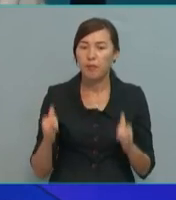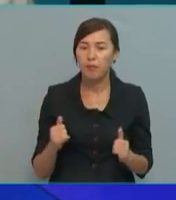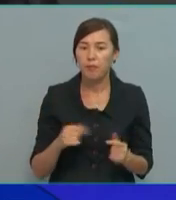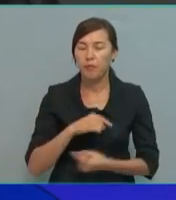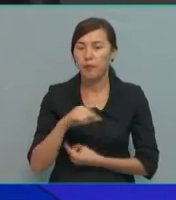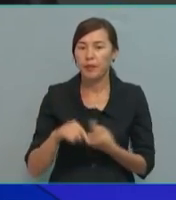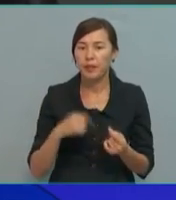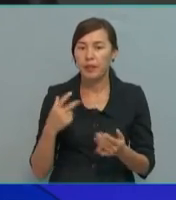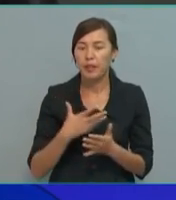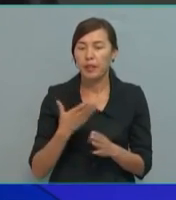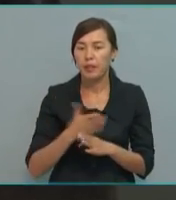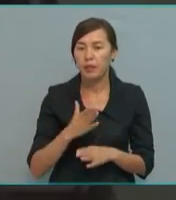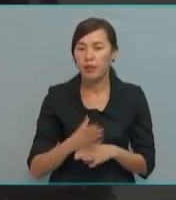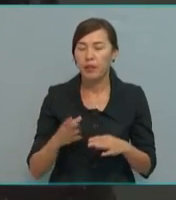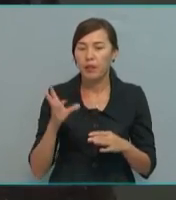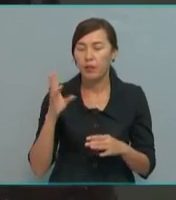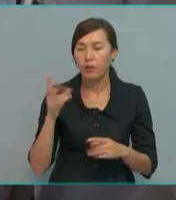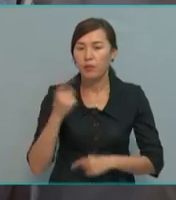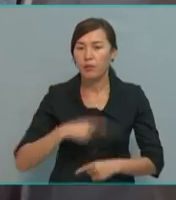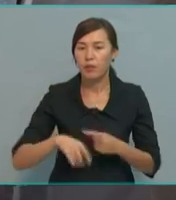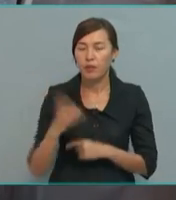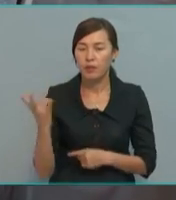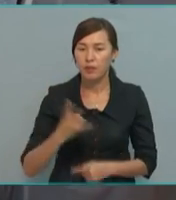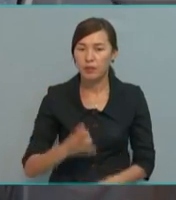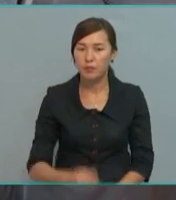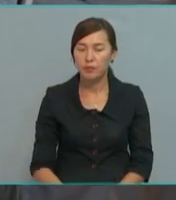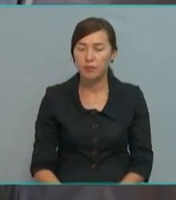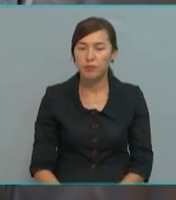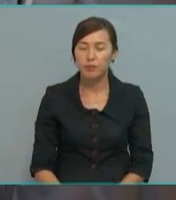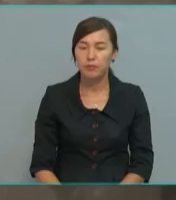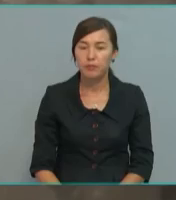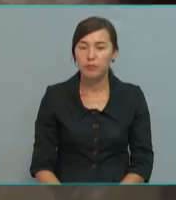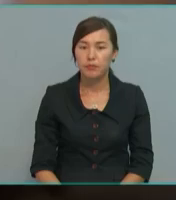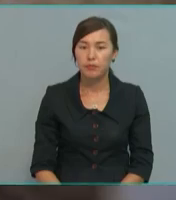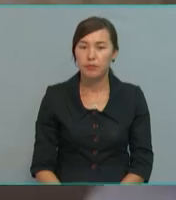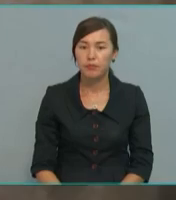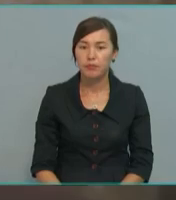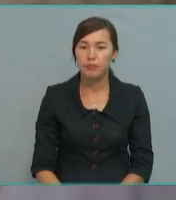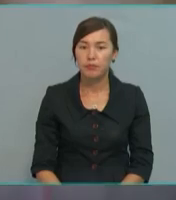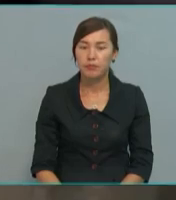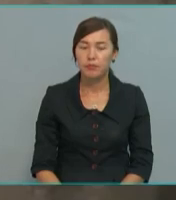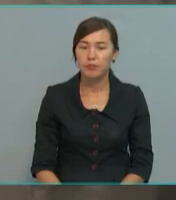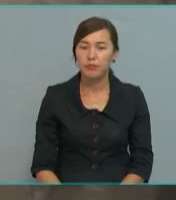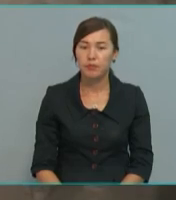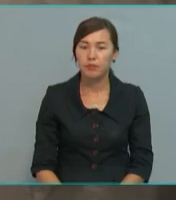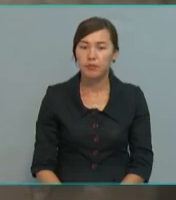Ал кәсіпкерлер алған несиесін қараша айында қайтаруы тиіс. Нұрмахан Кенжехан, Рулан Нұрстрем, Дидар Абубәкірұлы, жаңалықтар, Түркістаннан.